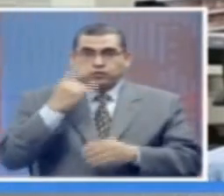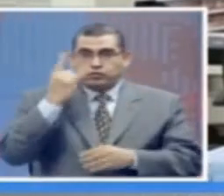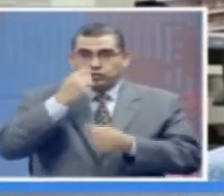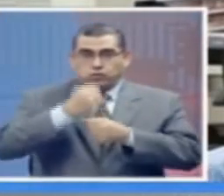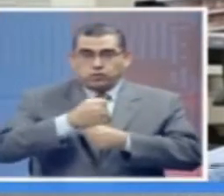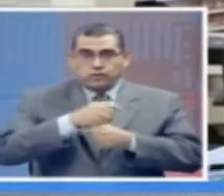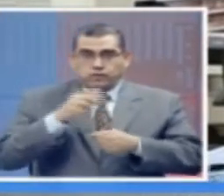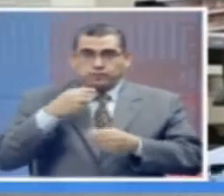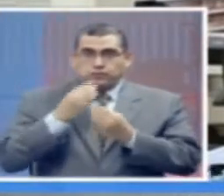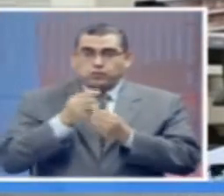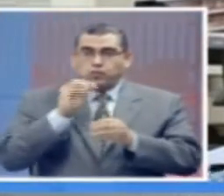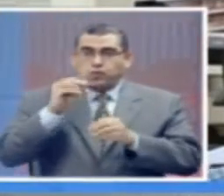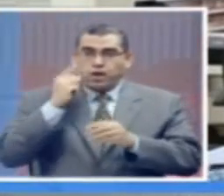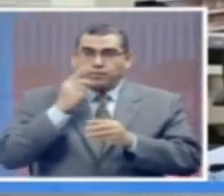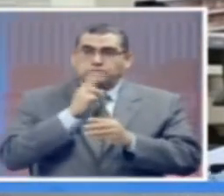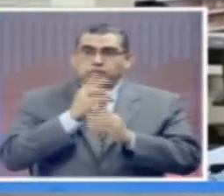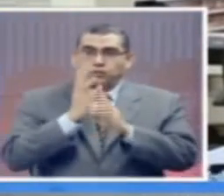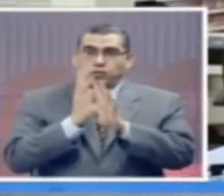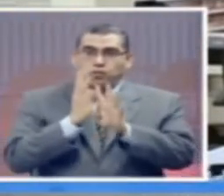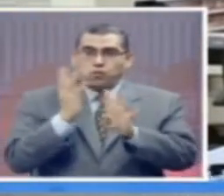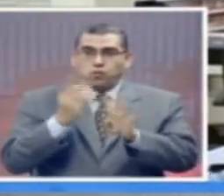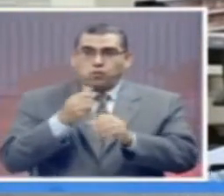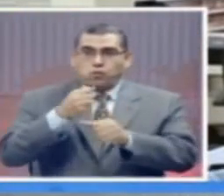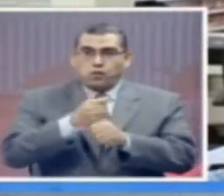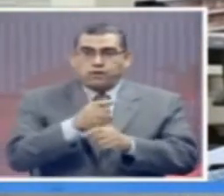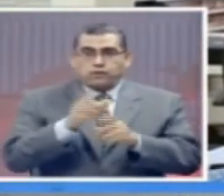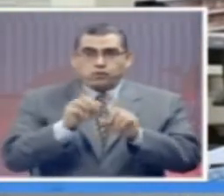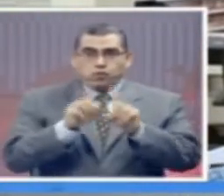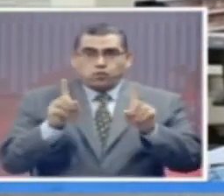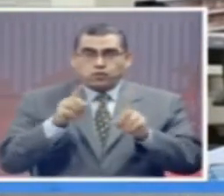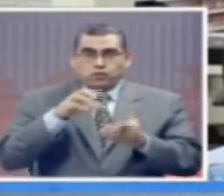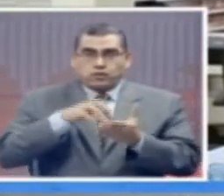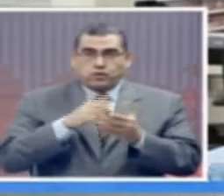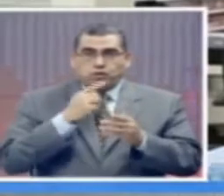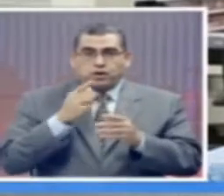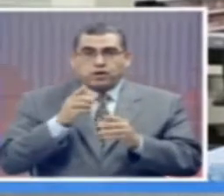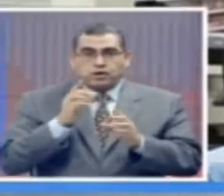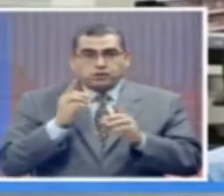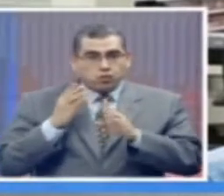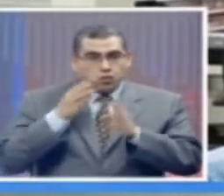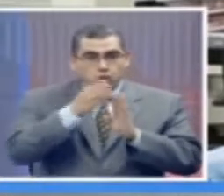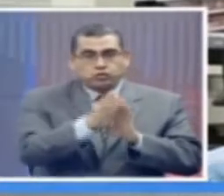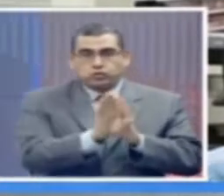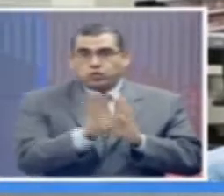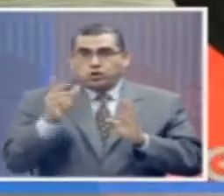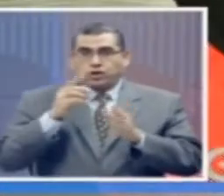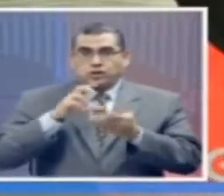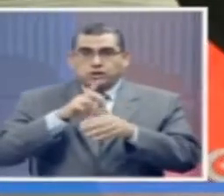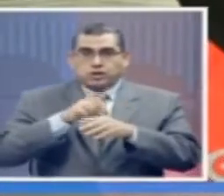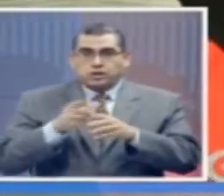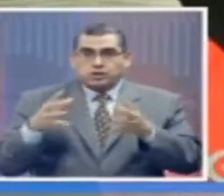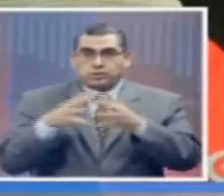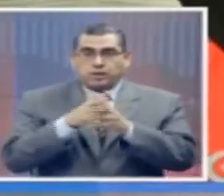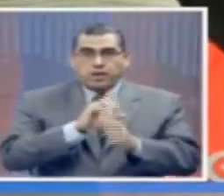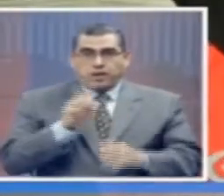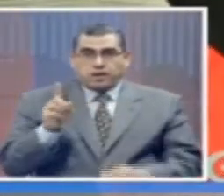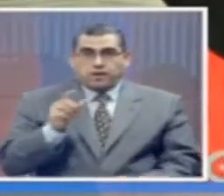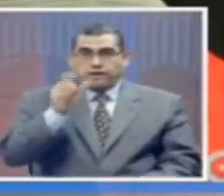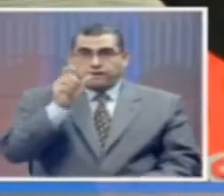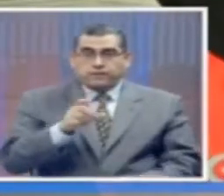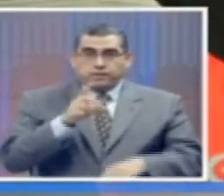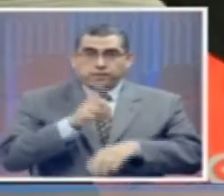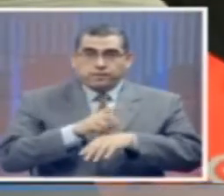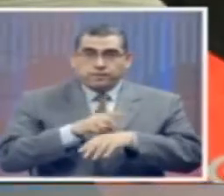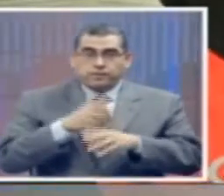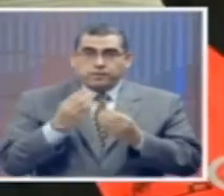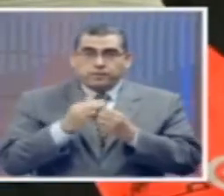المنشاه بحيث ان هو ينظم عملية الدخول والخروج ما بين المرضى. كل مريض بيبقى لابس